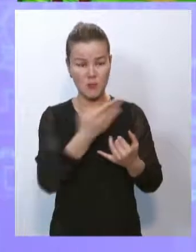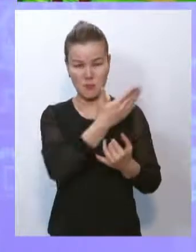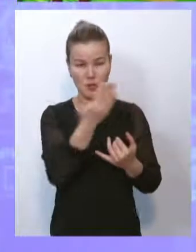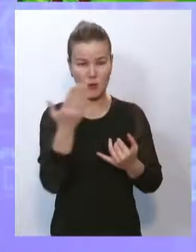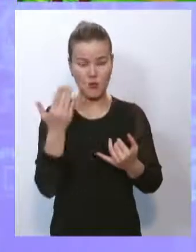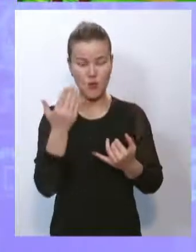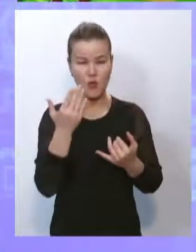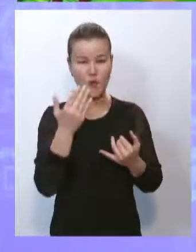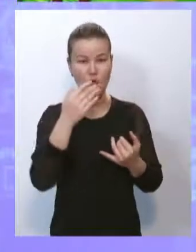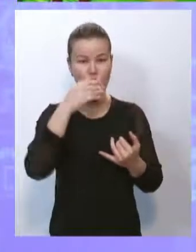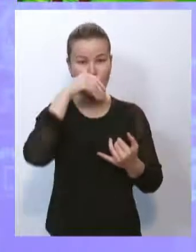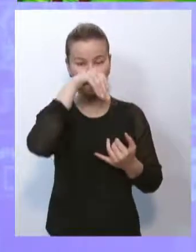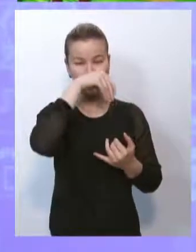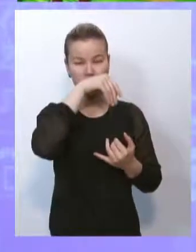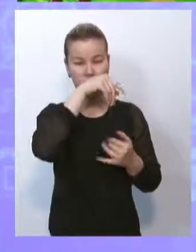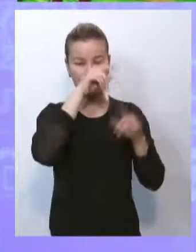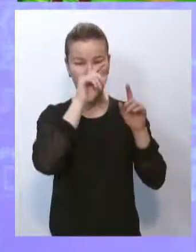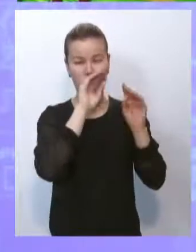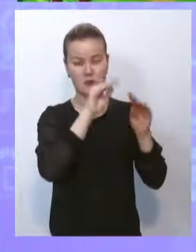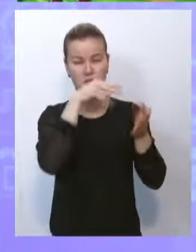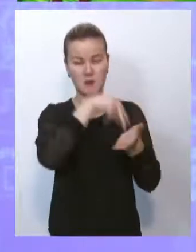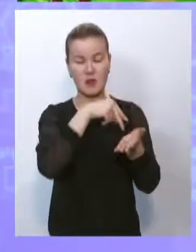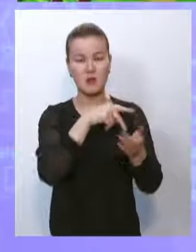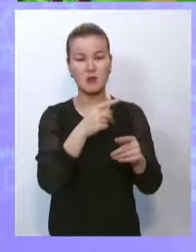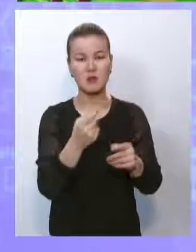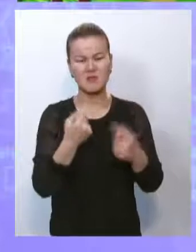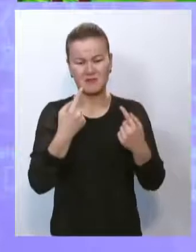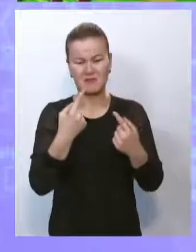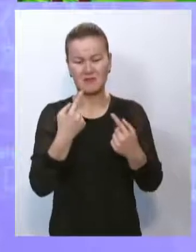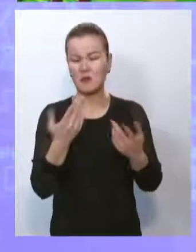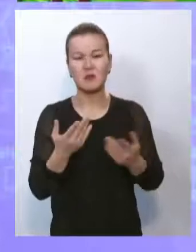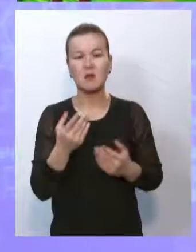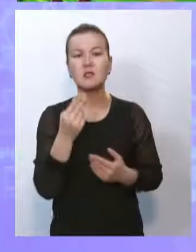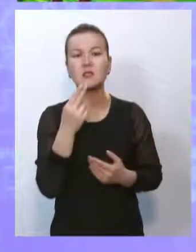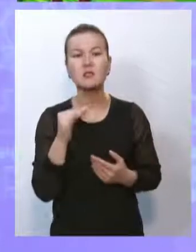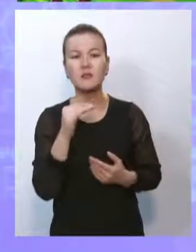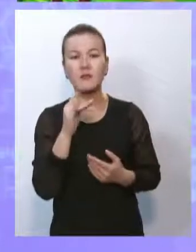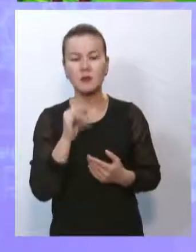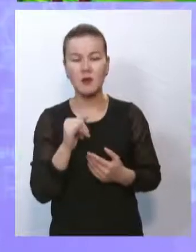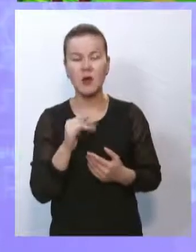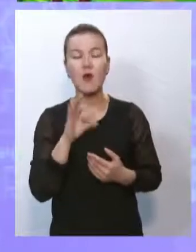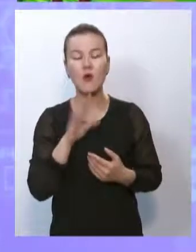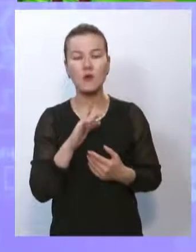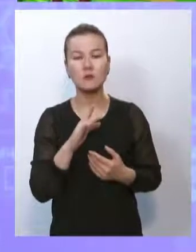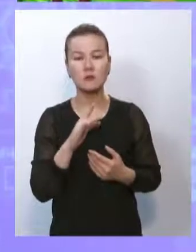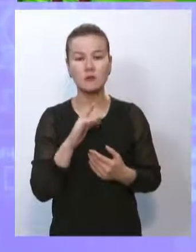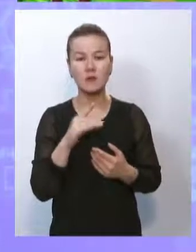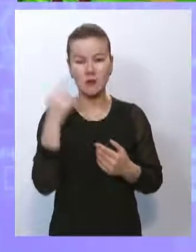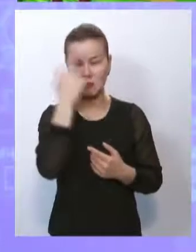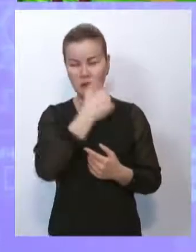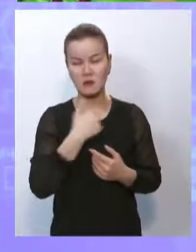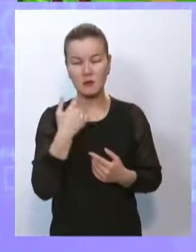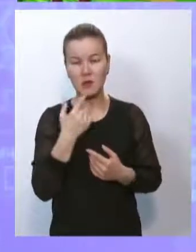какие-то цифры от изображения моего силе сушки остались